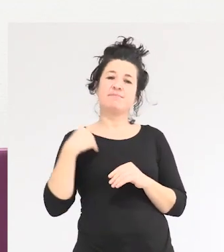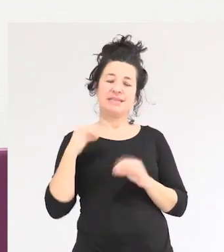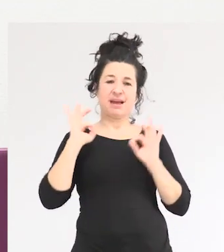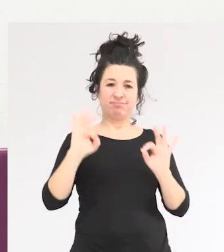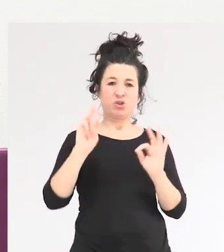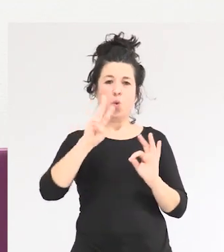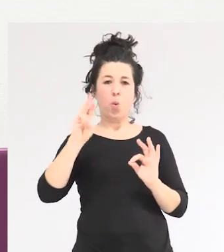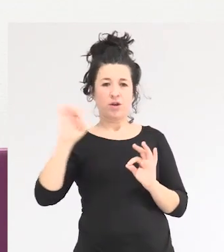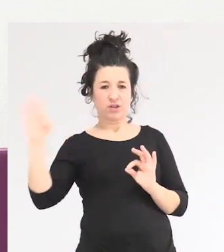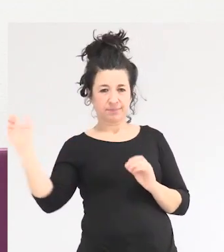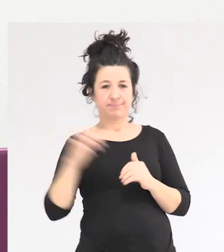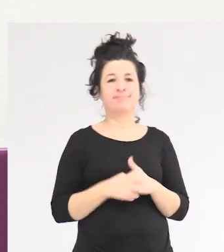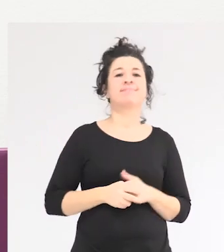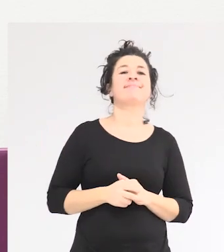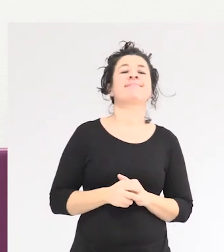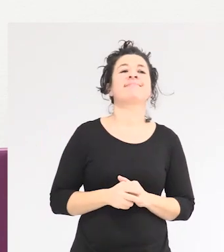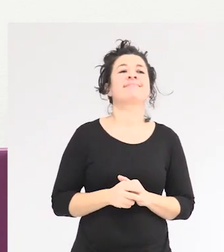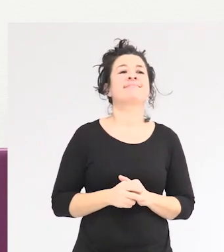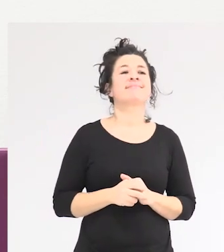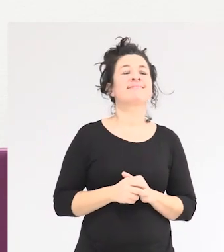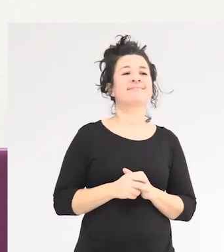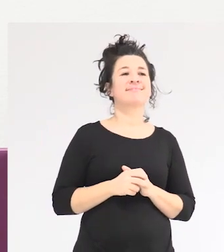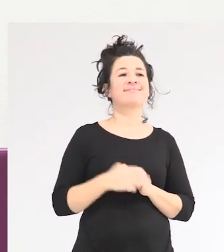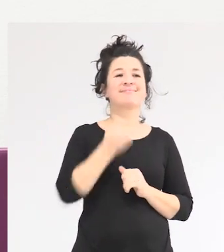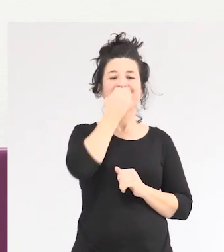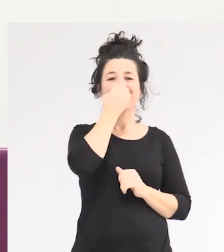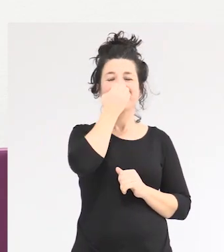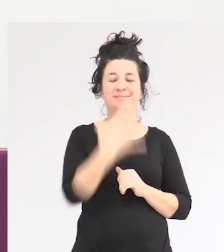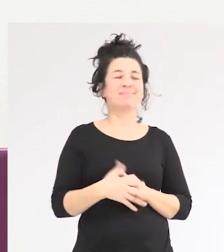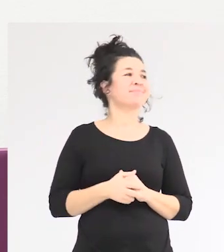da. Bueno,